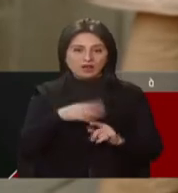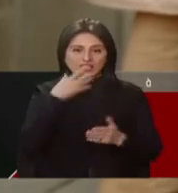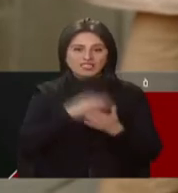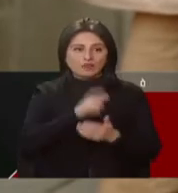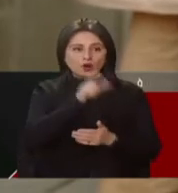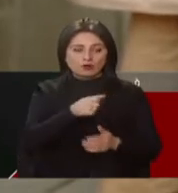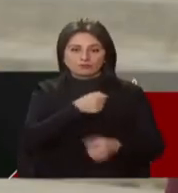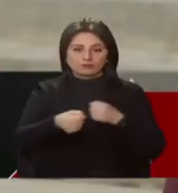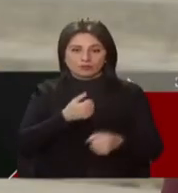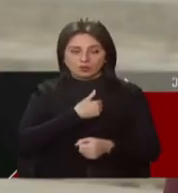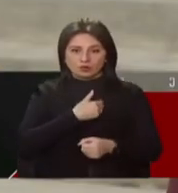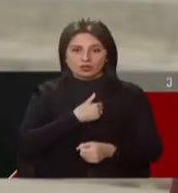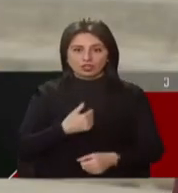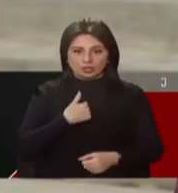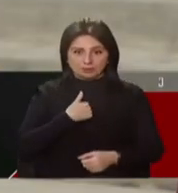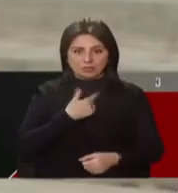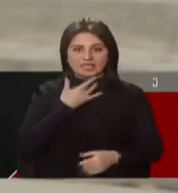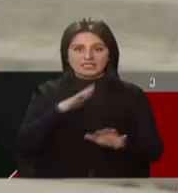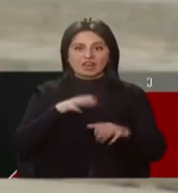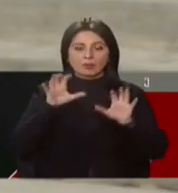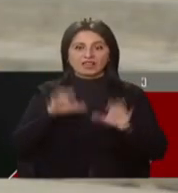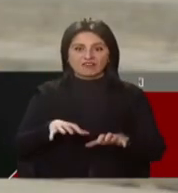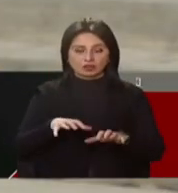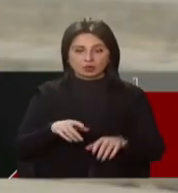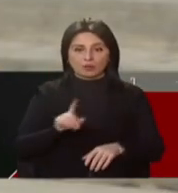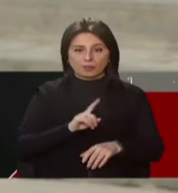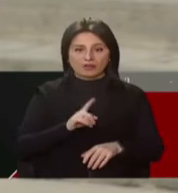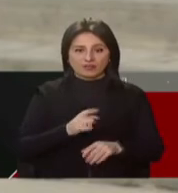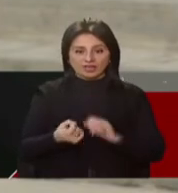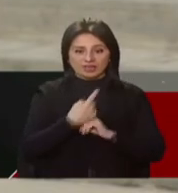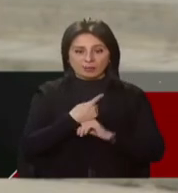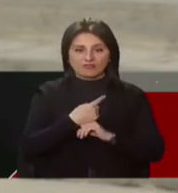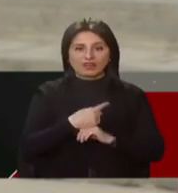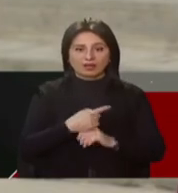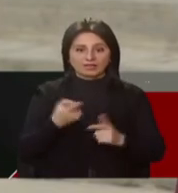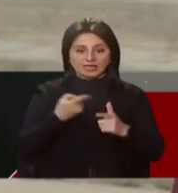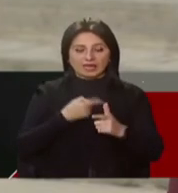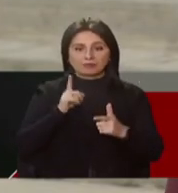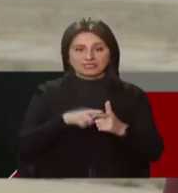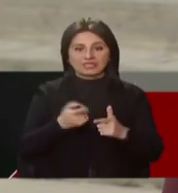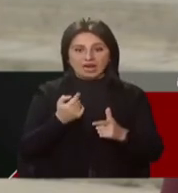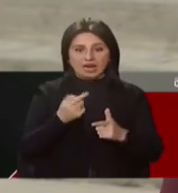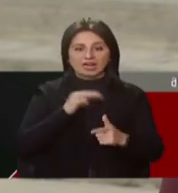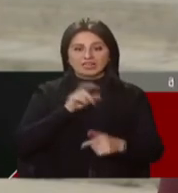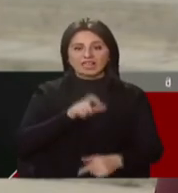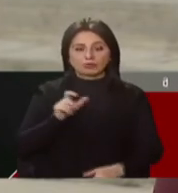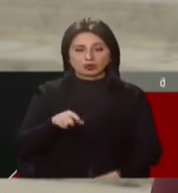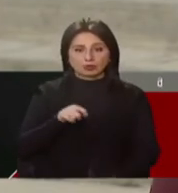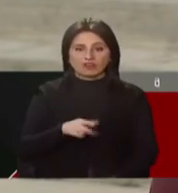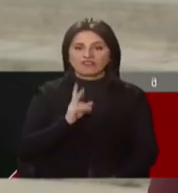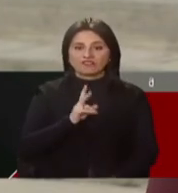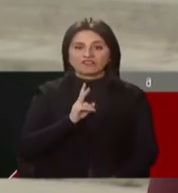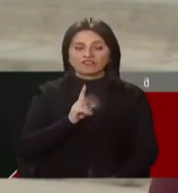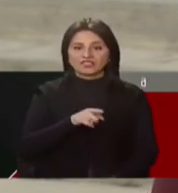სურდათ რა სამსახურებში. მე მომმართა საკრებულოს თავმჯდომარემ და დამავალა რომ დამესახელებინა თანამშრომლები,